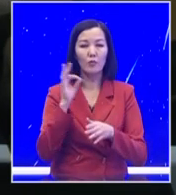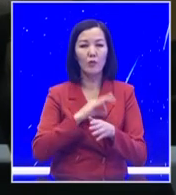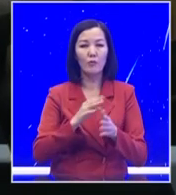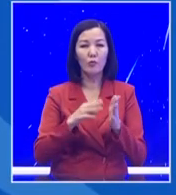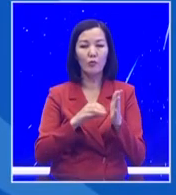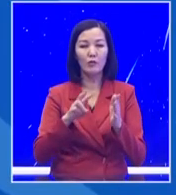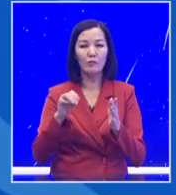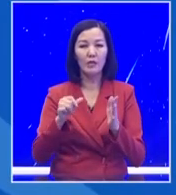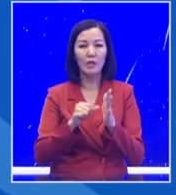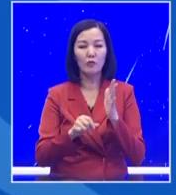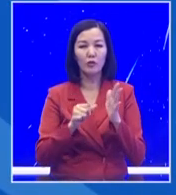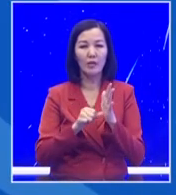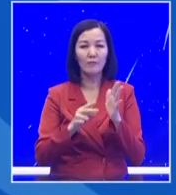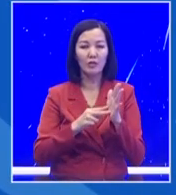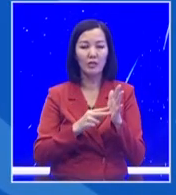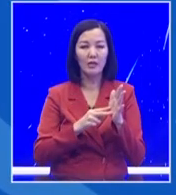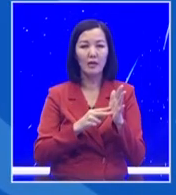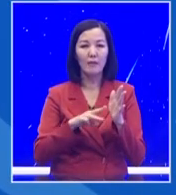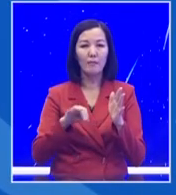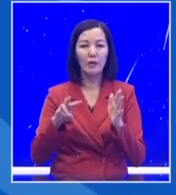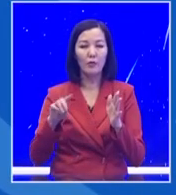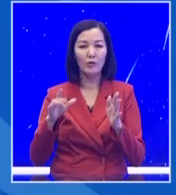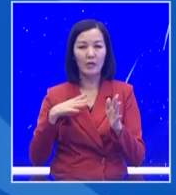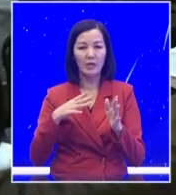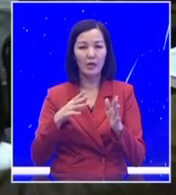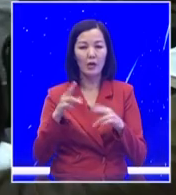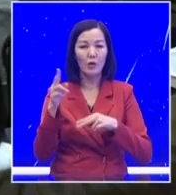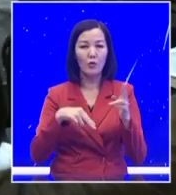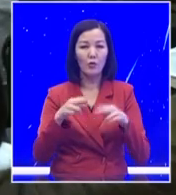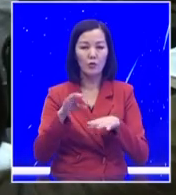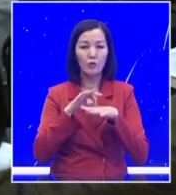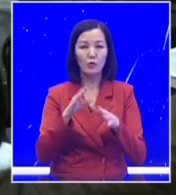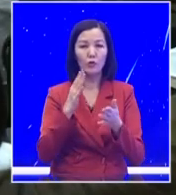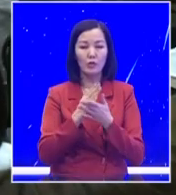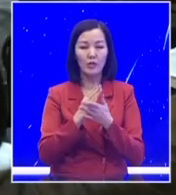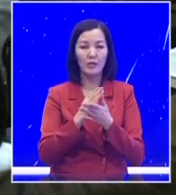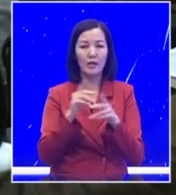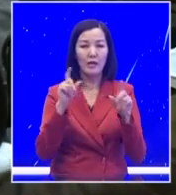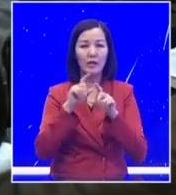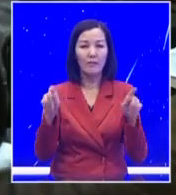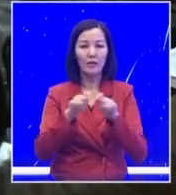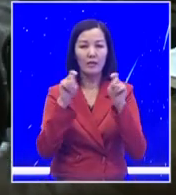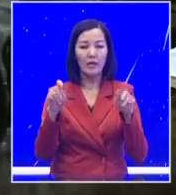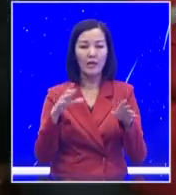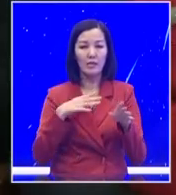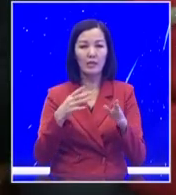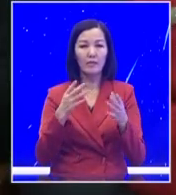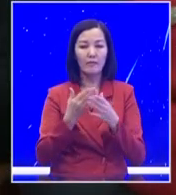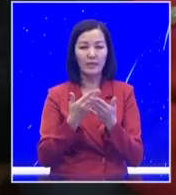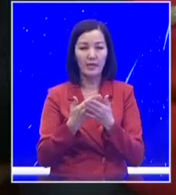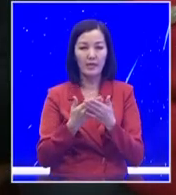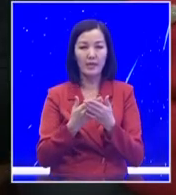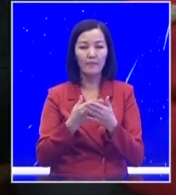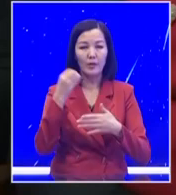миллиард 667 миллион теңгеге жеткен. Аудан аумағында бірқатар құрылыс жұмыстары жүргізіліп, ғимараттар бой көтерді. Атап айтсақ,